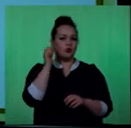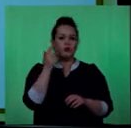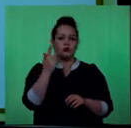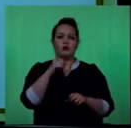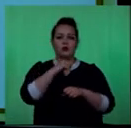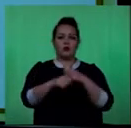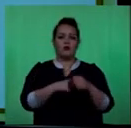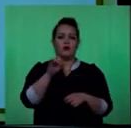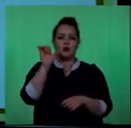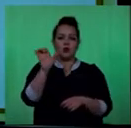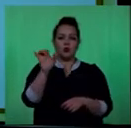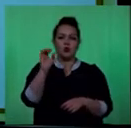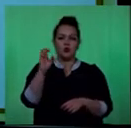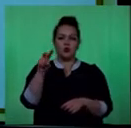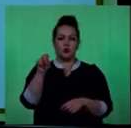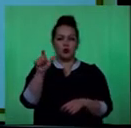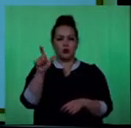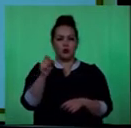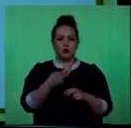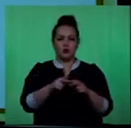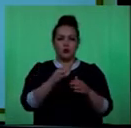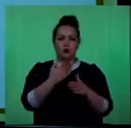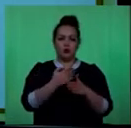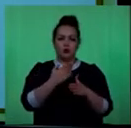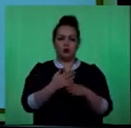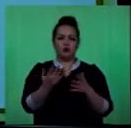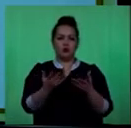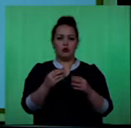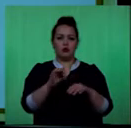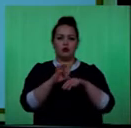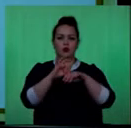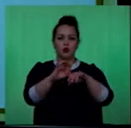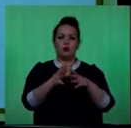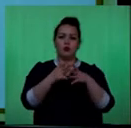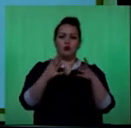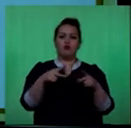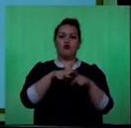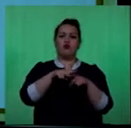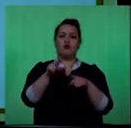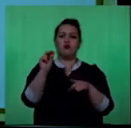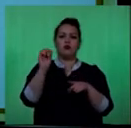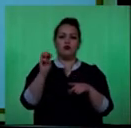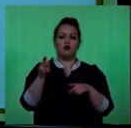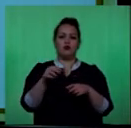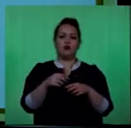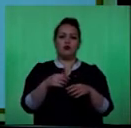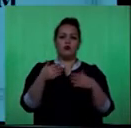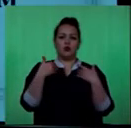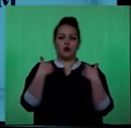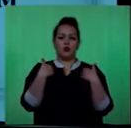эта помощь которая приносит больше вреда чем пользы а